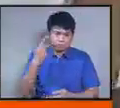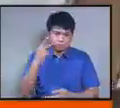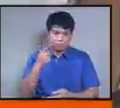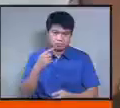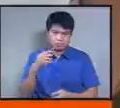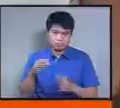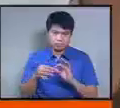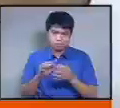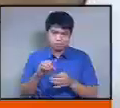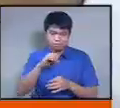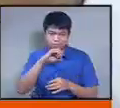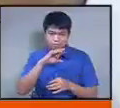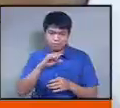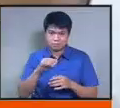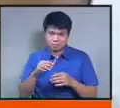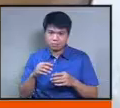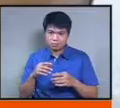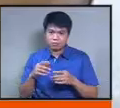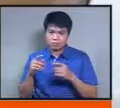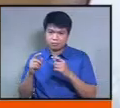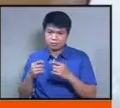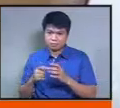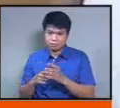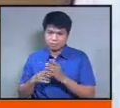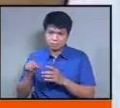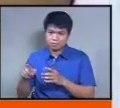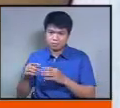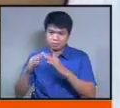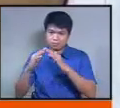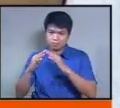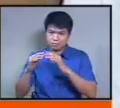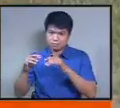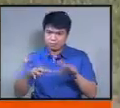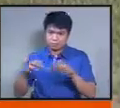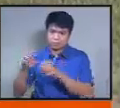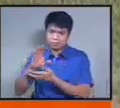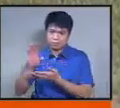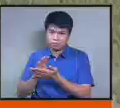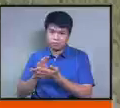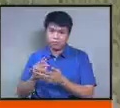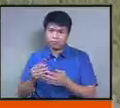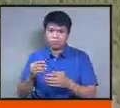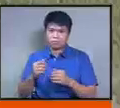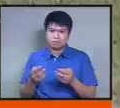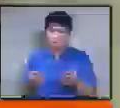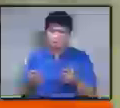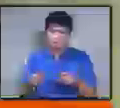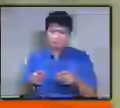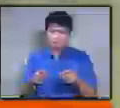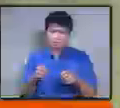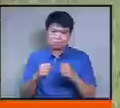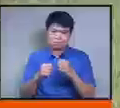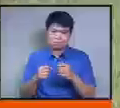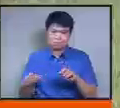sanggol, napilitan silang tumira sa evacuation center nang tumama ang lindol sa Makilala, Cotabato. Yun nga lang, sobrang init daw doon kaya